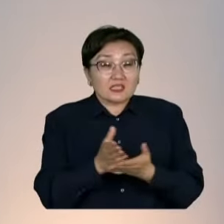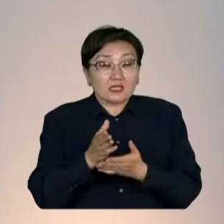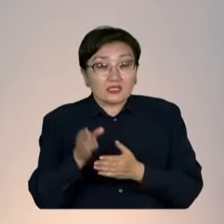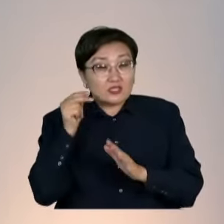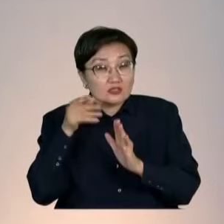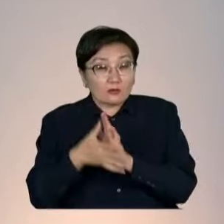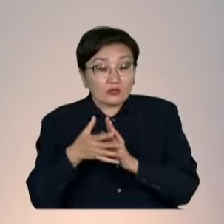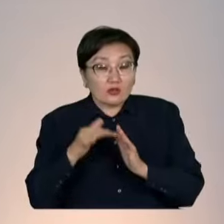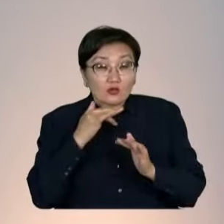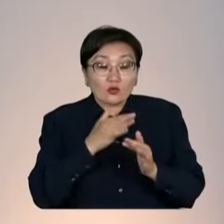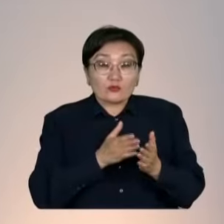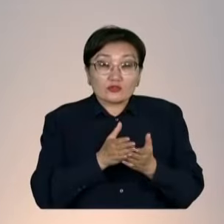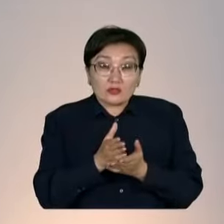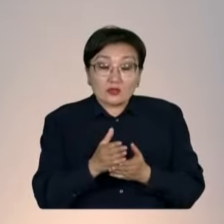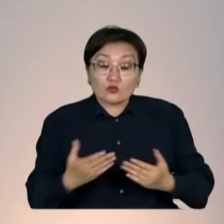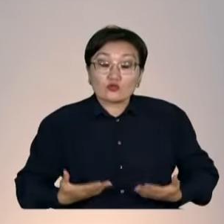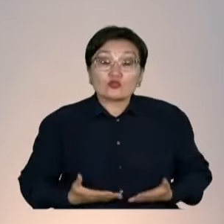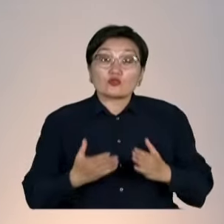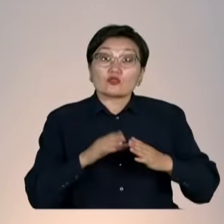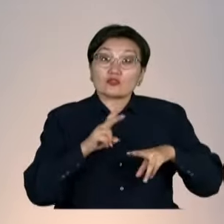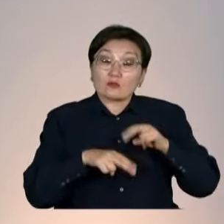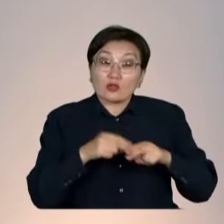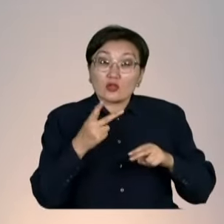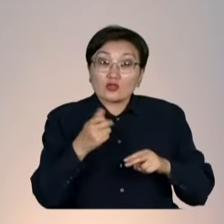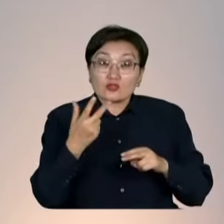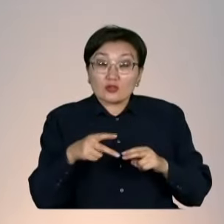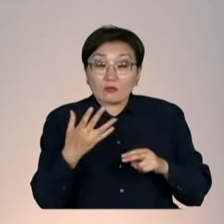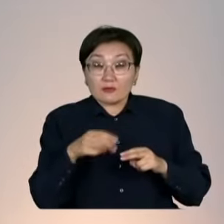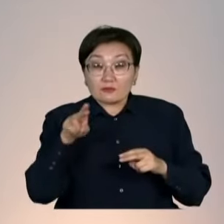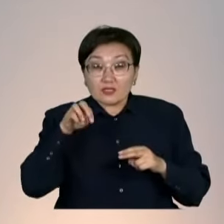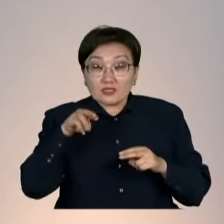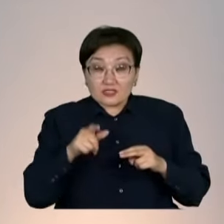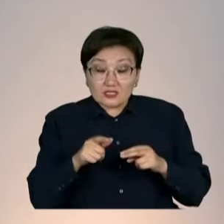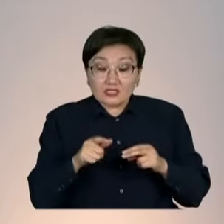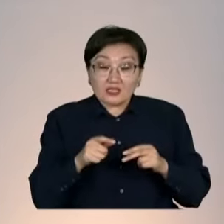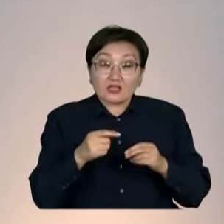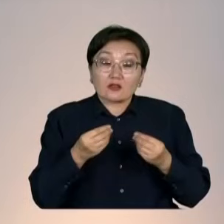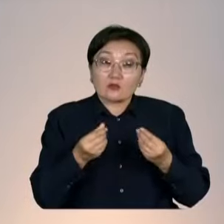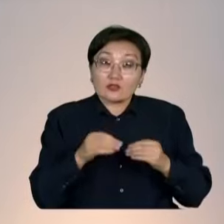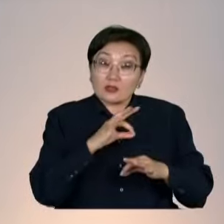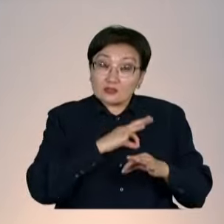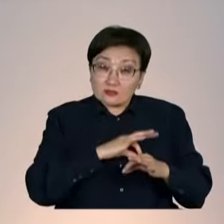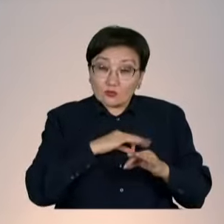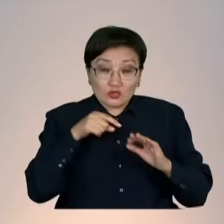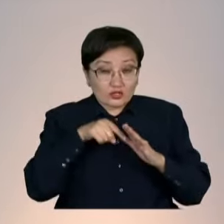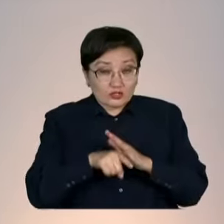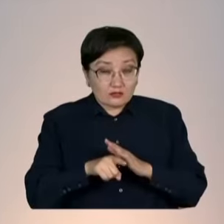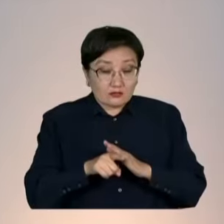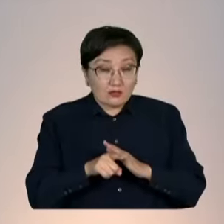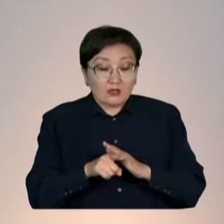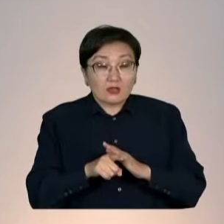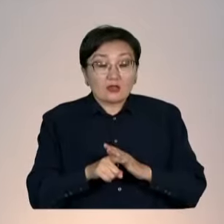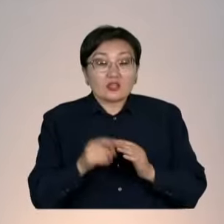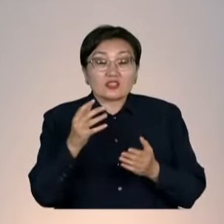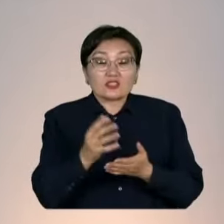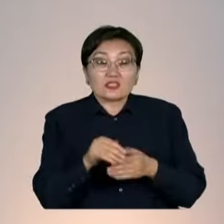қарастырсақ, көбінесе саланы үй құрылысына, саласына 325 миллиард теңге қарастырылған. Және де оның ішінде склад